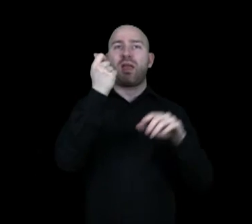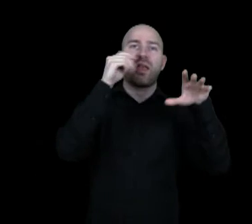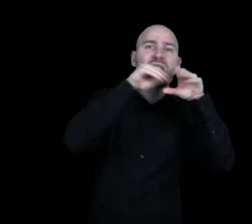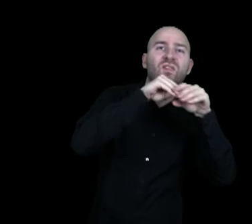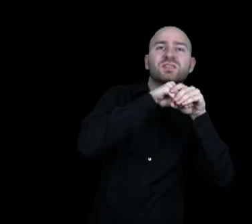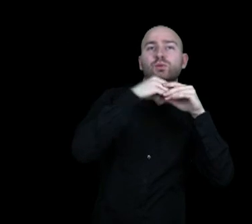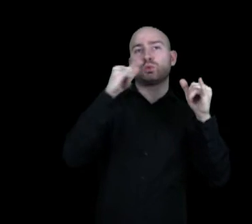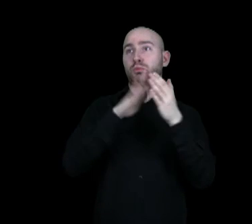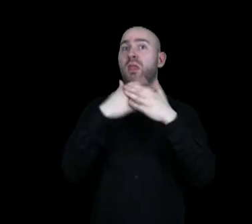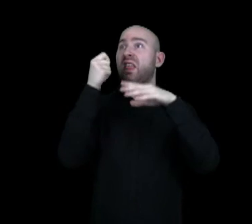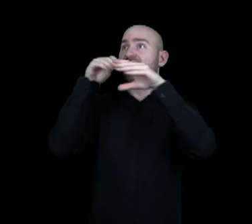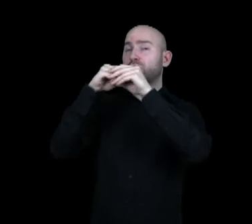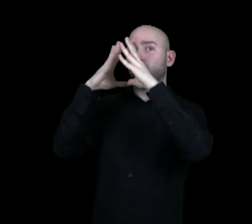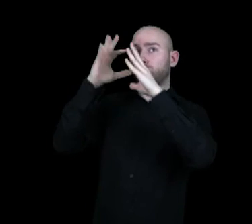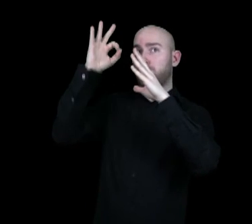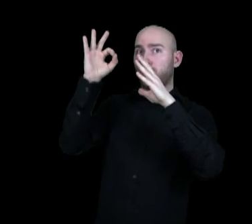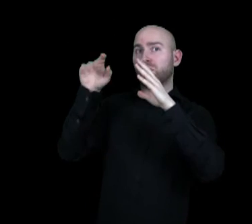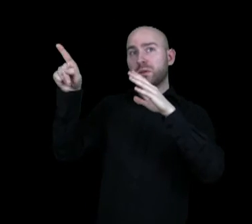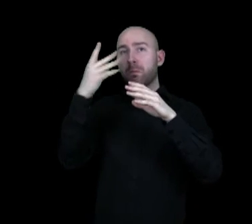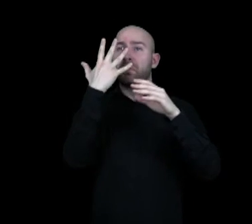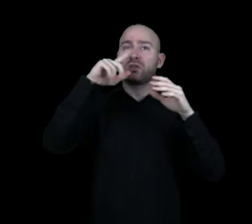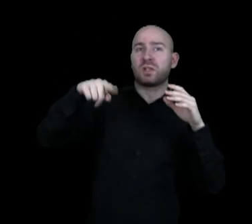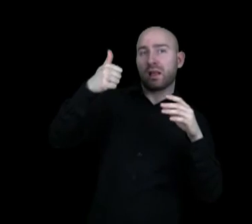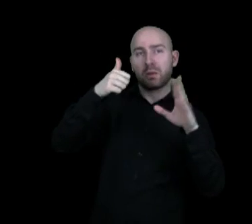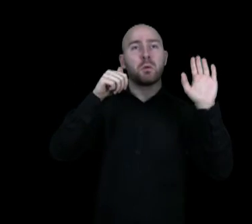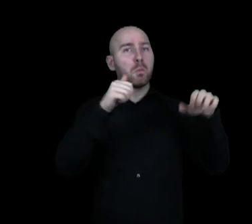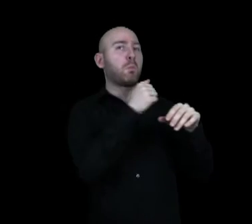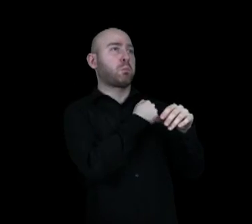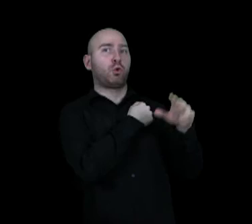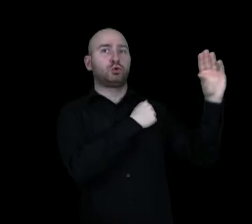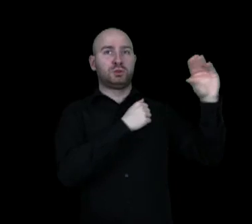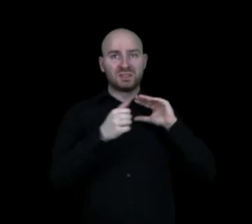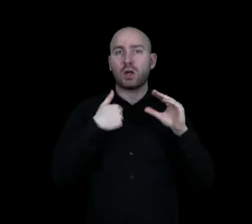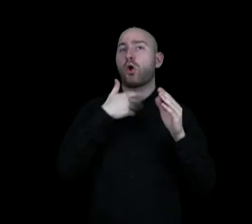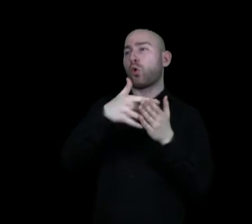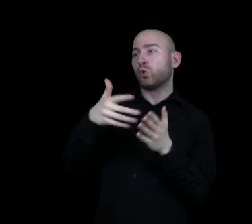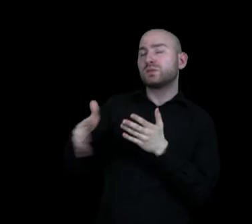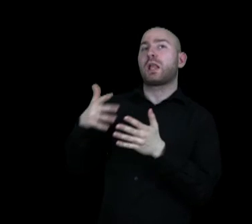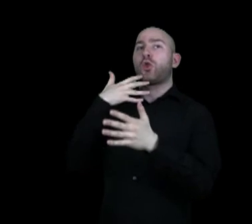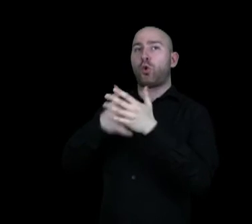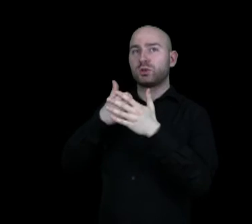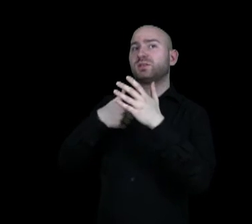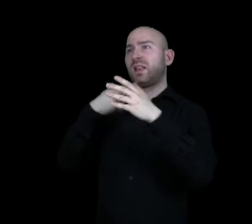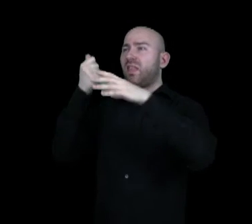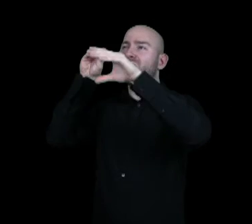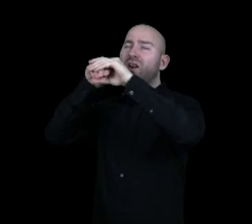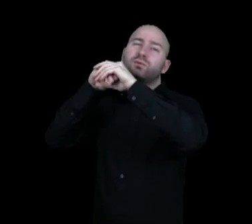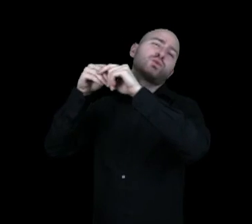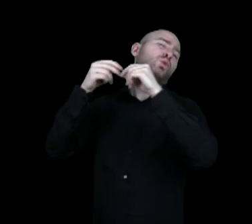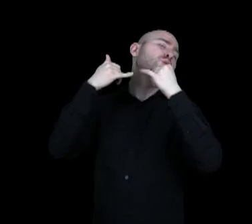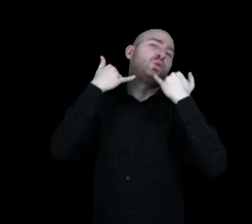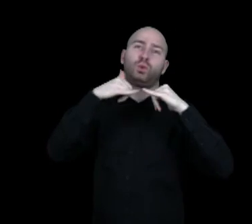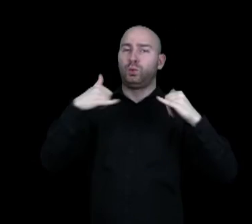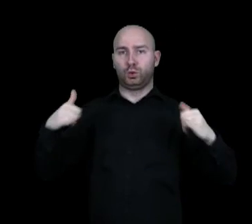,1%, będą chcieli pożyczyć pieniądze i zainwestować je. Lub wydać na konsumpcję. Powiedzą,